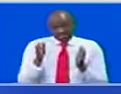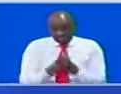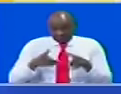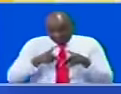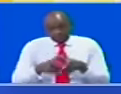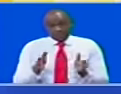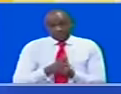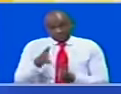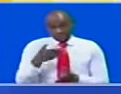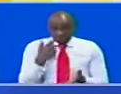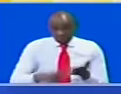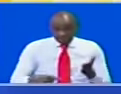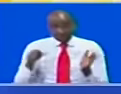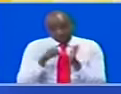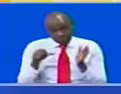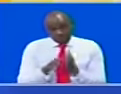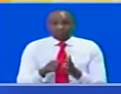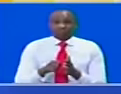yao huwa tabani.